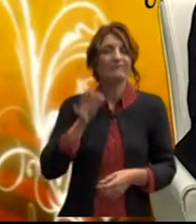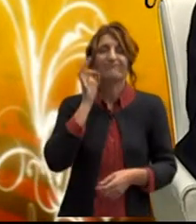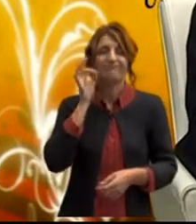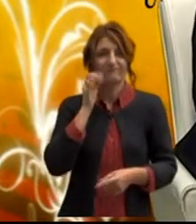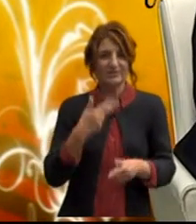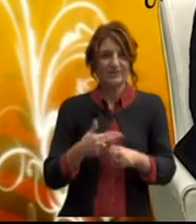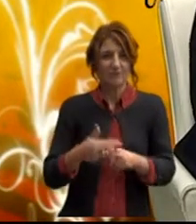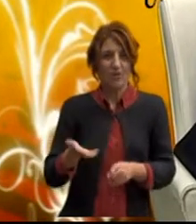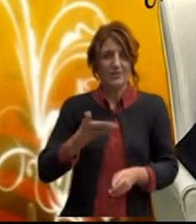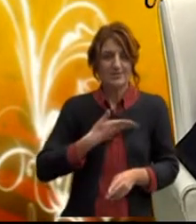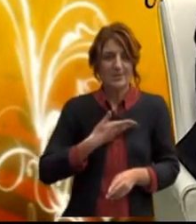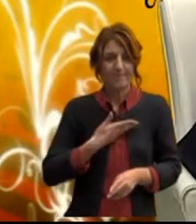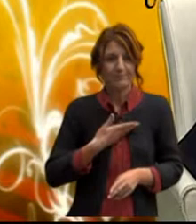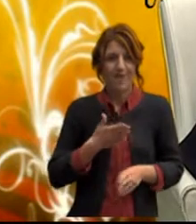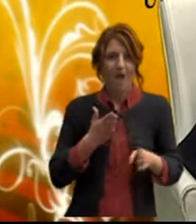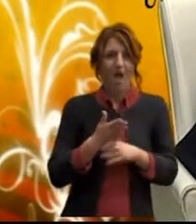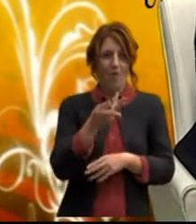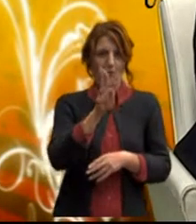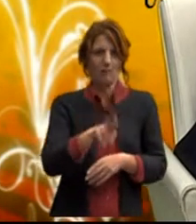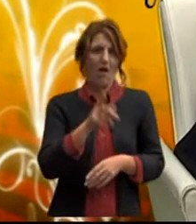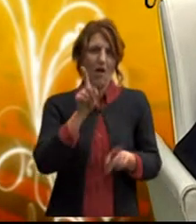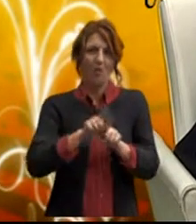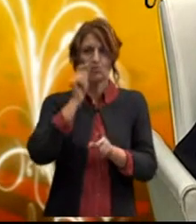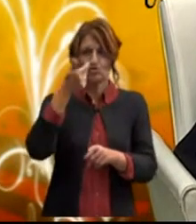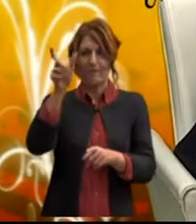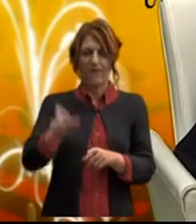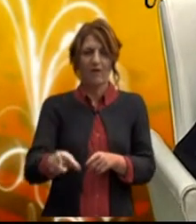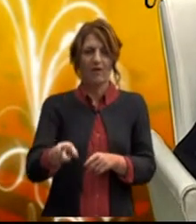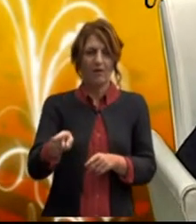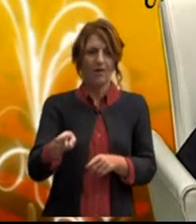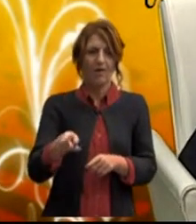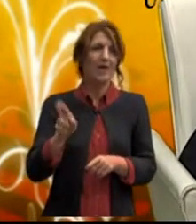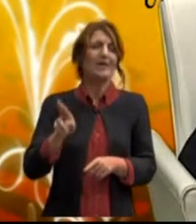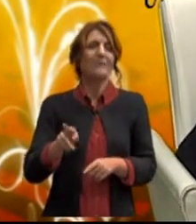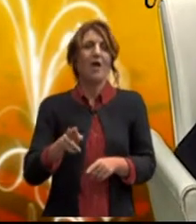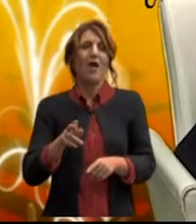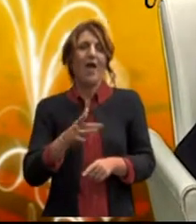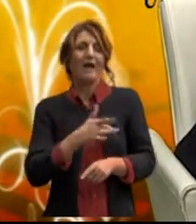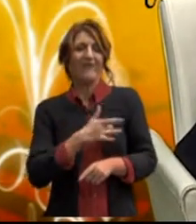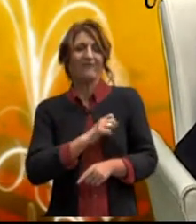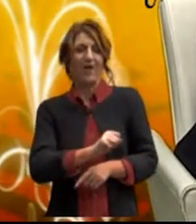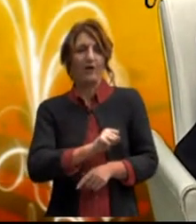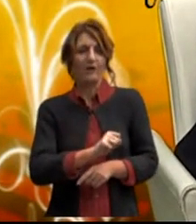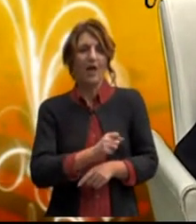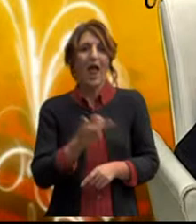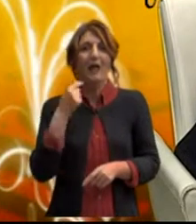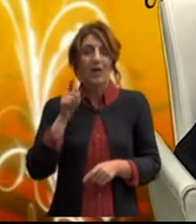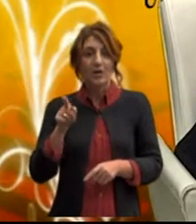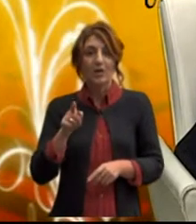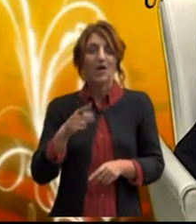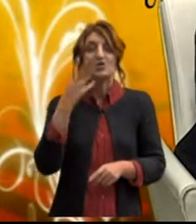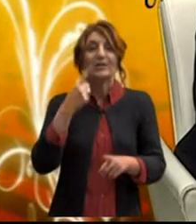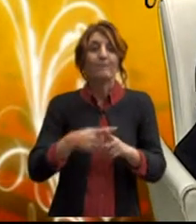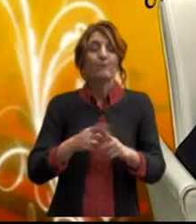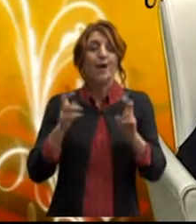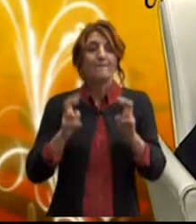pak strane, ona je prognostički. Ako imate čovjeka koji ima infarkt miokarda, njegova šansa da preživi je